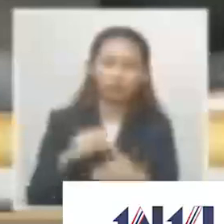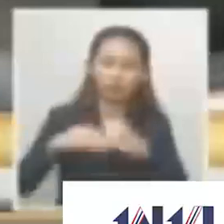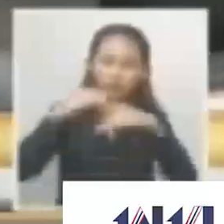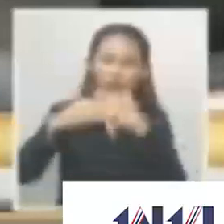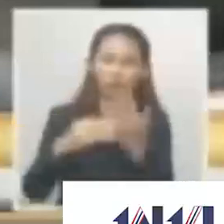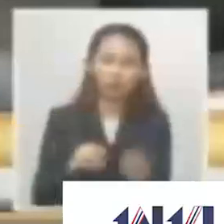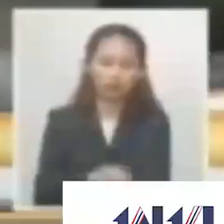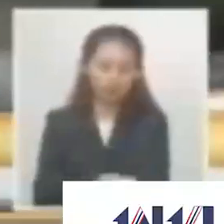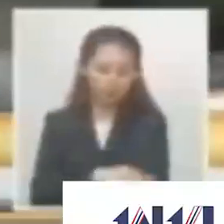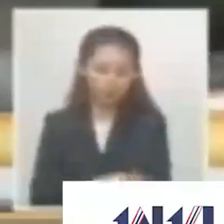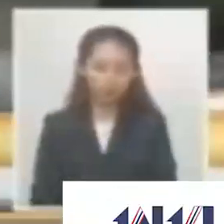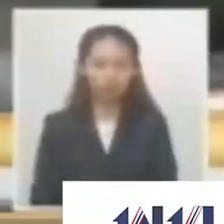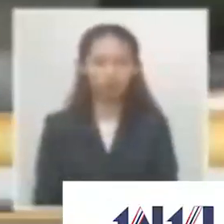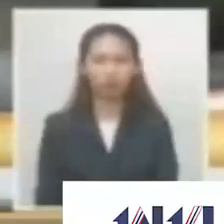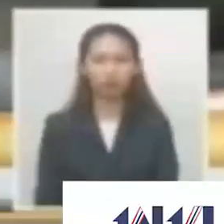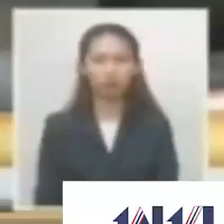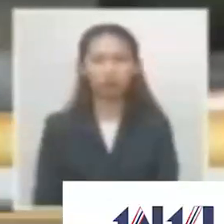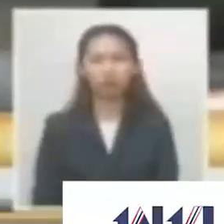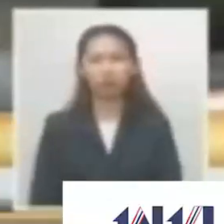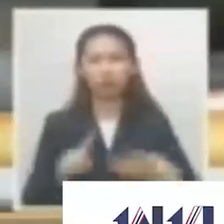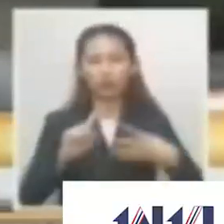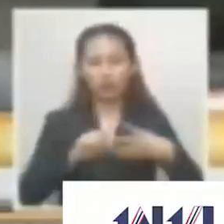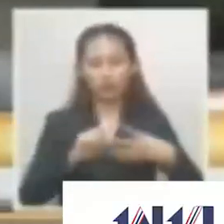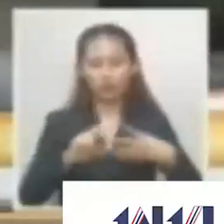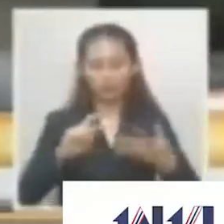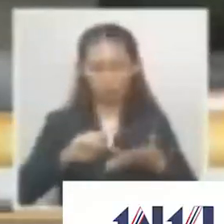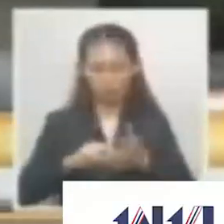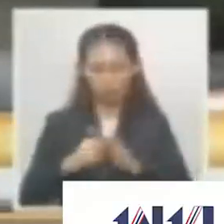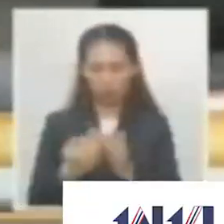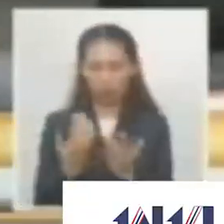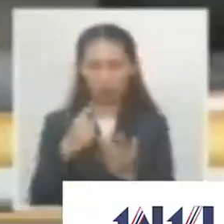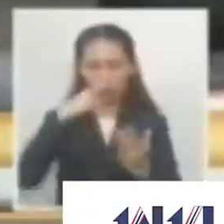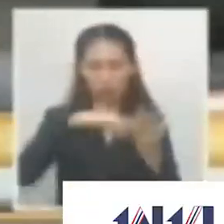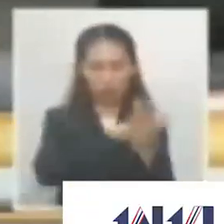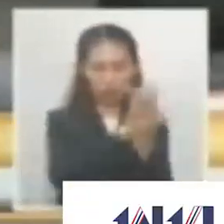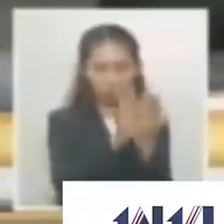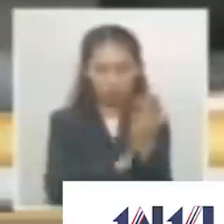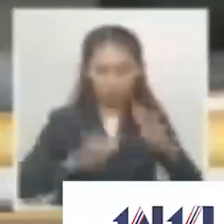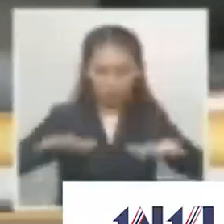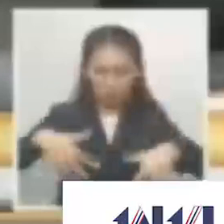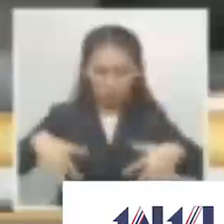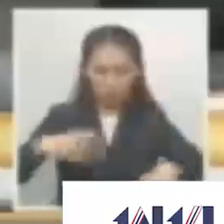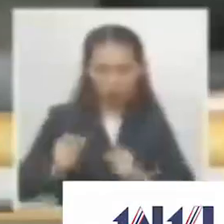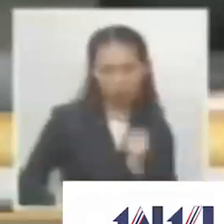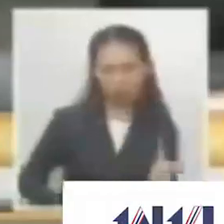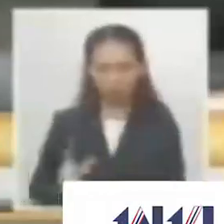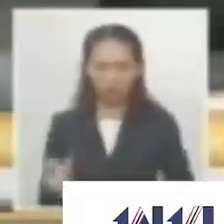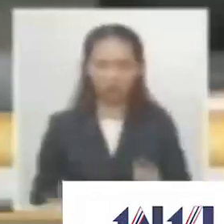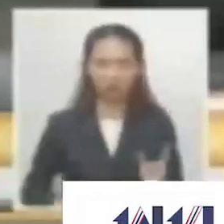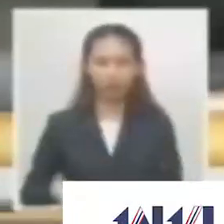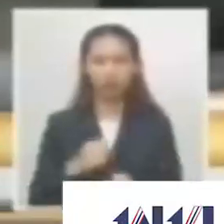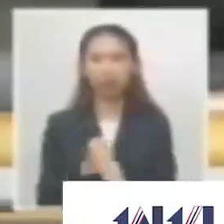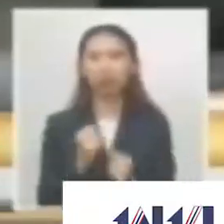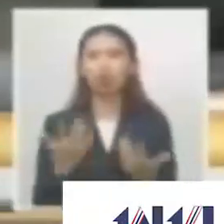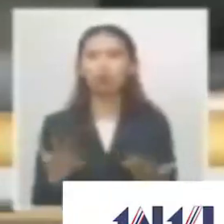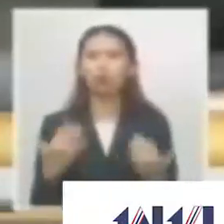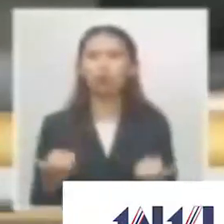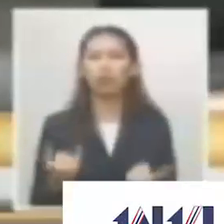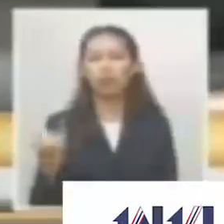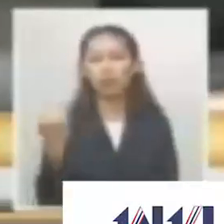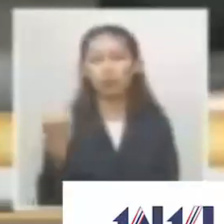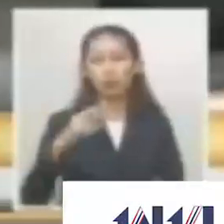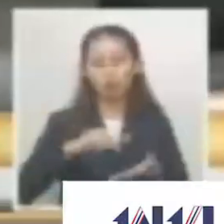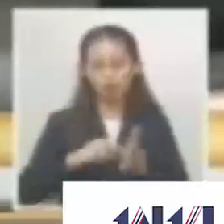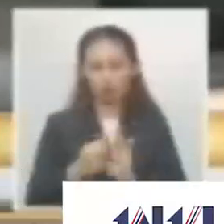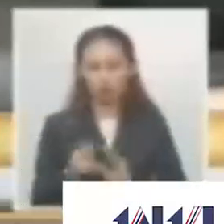ครับอย่างที่1คือกำลังซื้อภายในประเทศนะครับซึ่งมองว่าไม่ดีอยากให้ท่านมองโดยตรงไปที่กลุ่มหลักๆก็คือกลุ่มเกษ